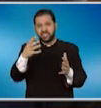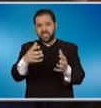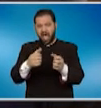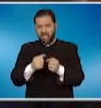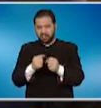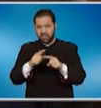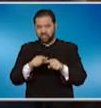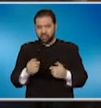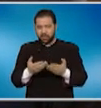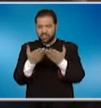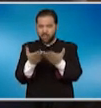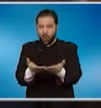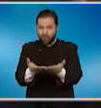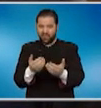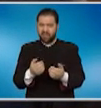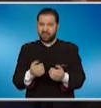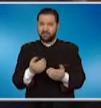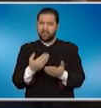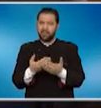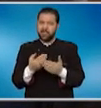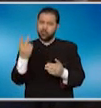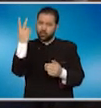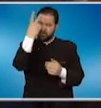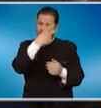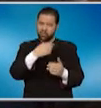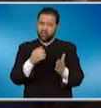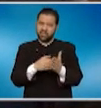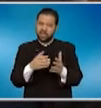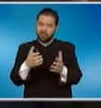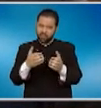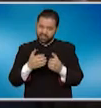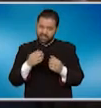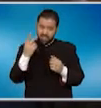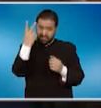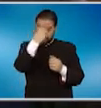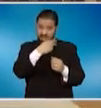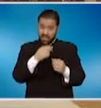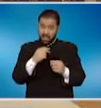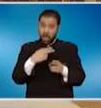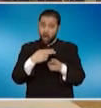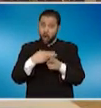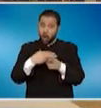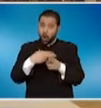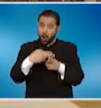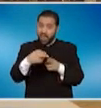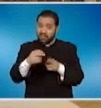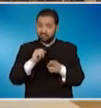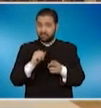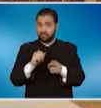ceea ce mi se oferă spre percepție, trebuie să asimilez într-un chip cât mai fidel, în